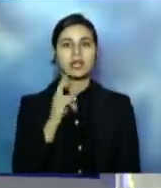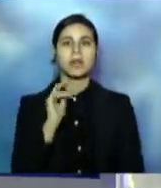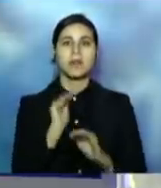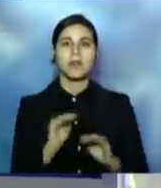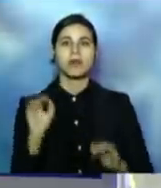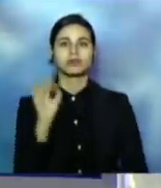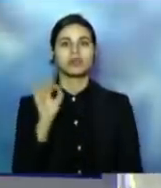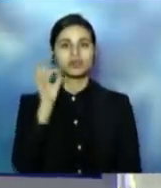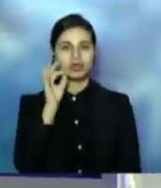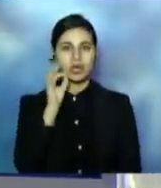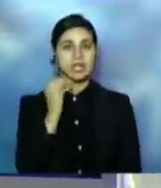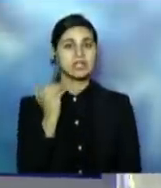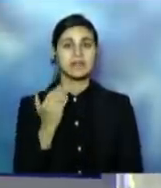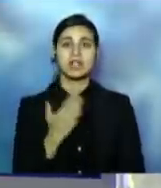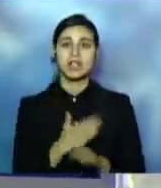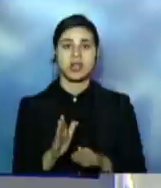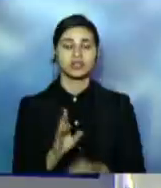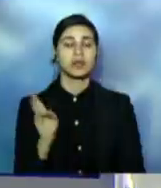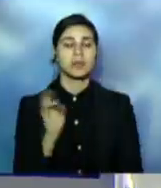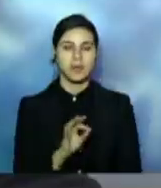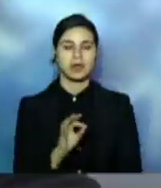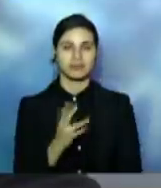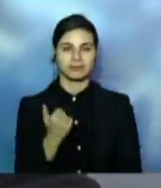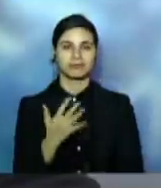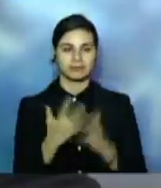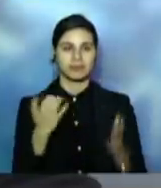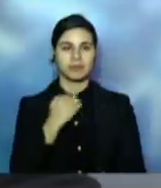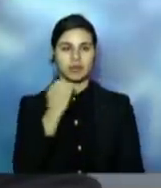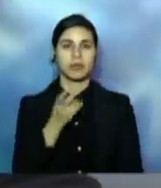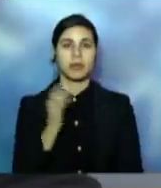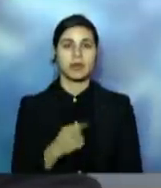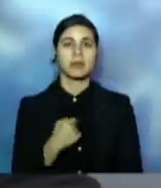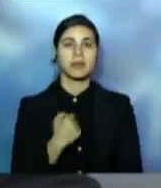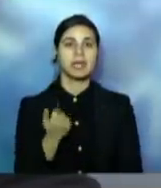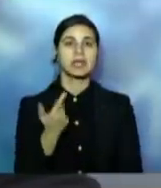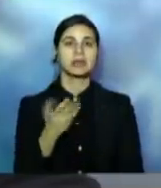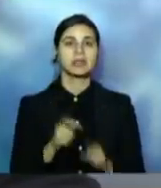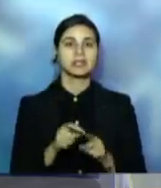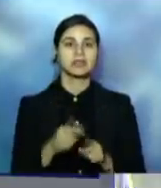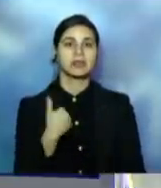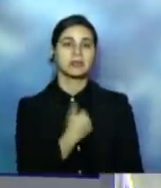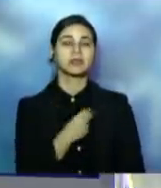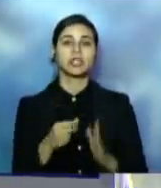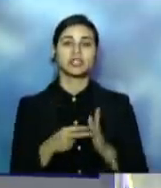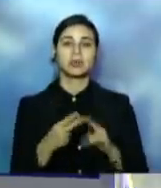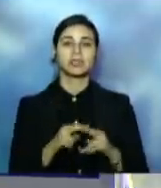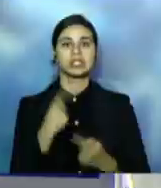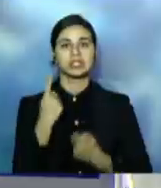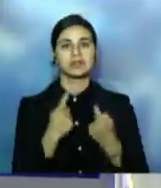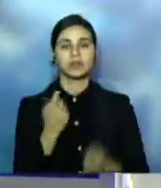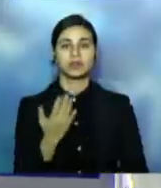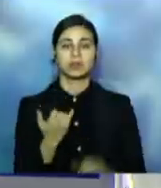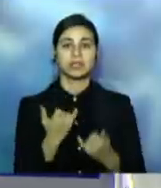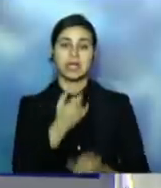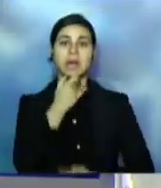მოზარდთა დიაბეტზე თქვენს გარეშე. მაგრამ დიდი მადლობა. მე რამდენიმე სიტყვით მინდა შეაფასოთ ის ინფორმაცია, რომელიც